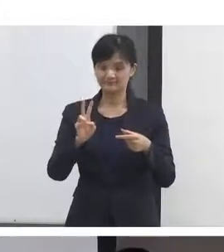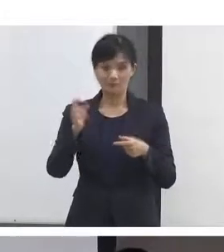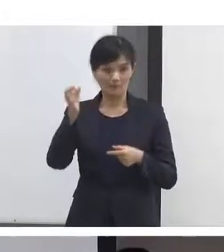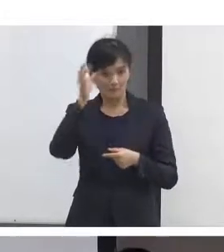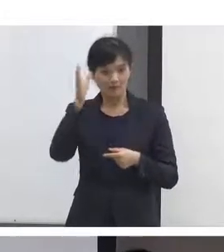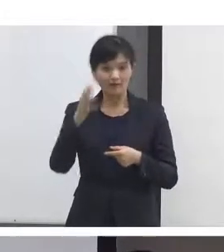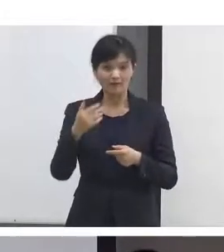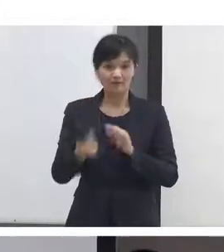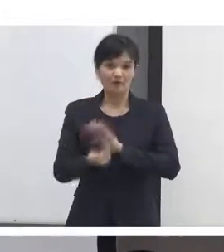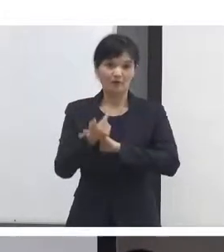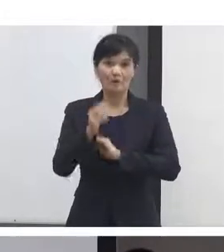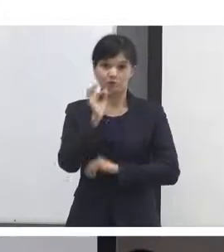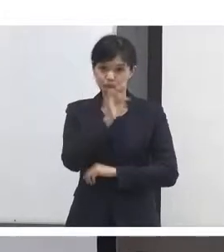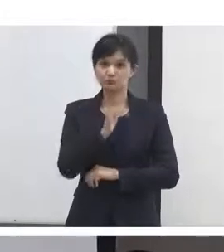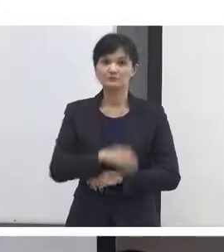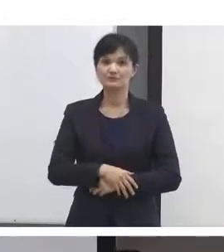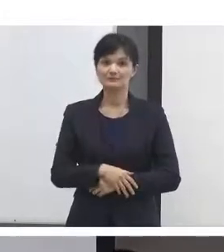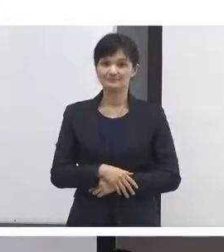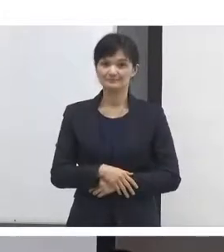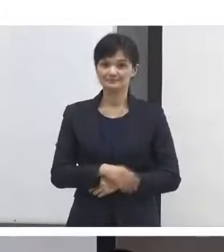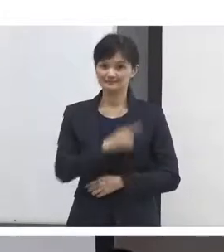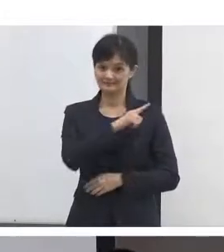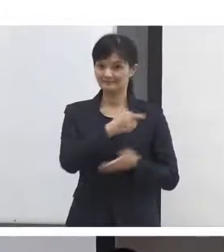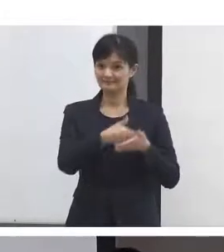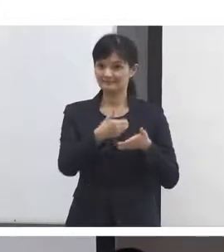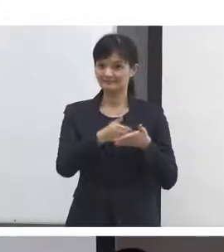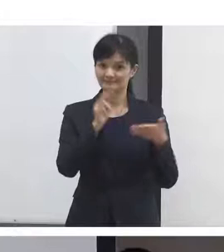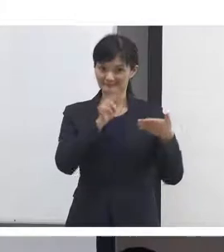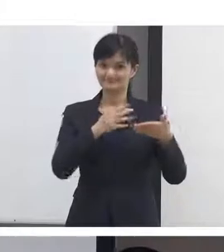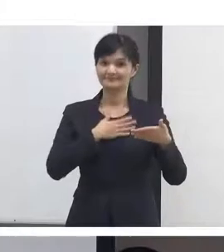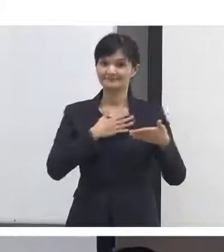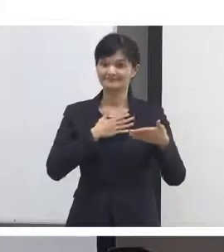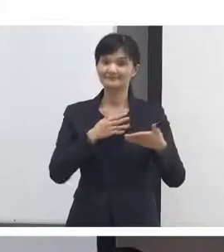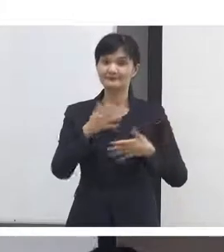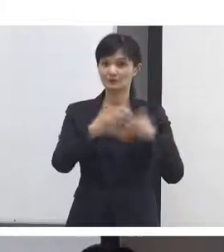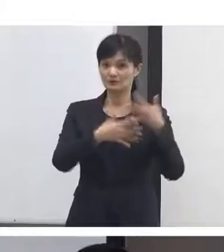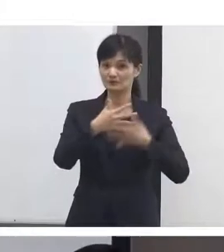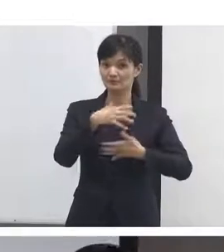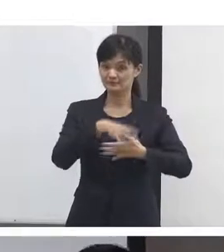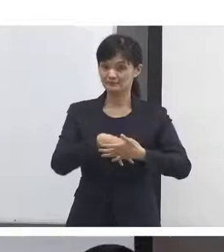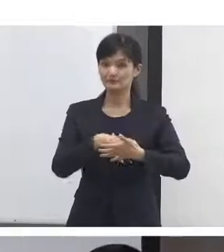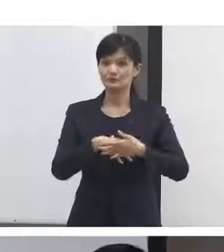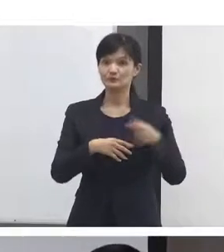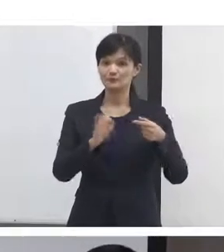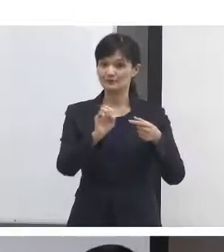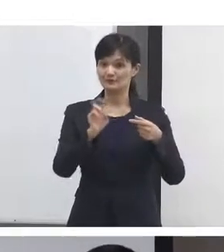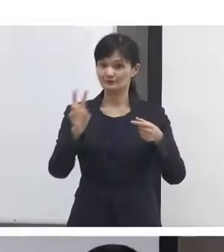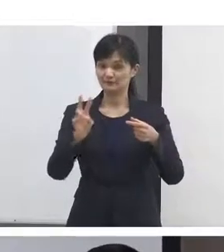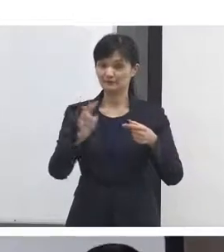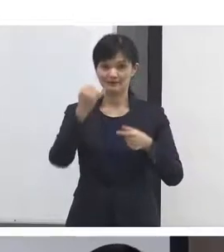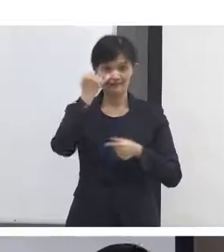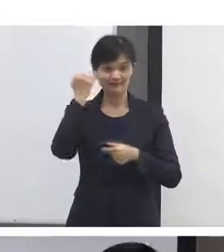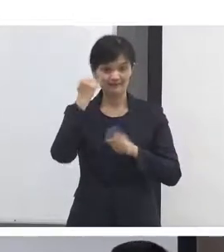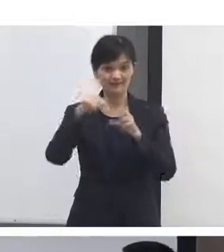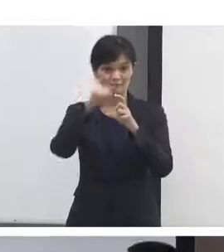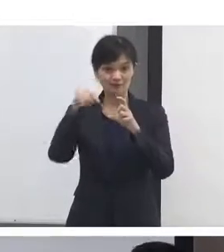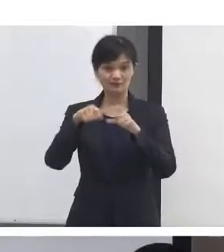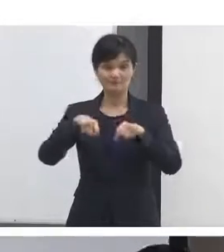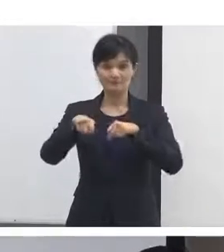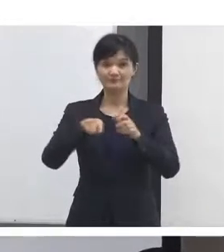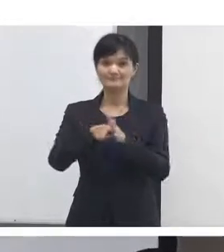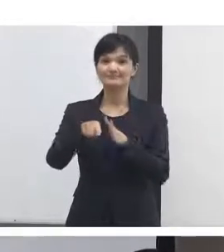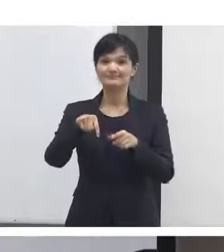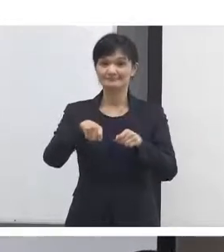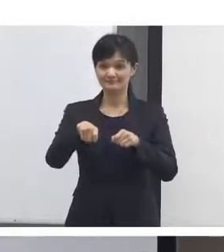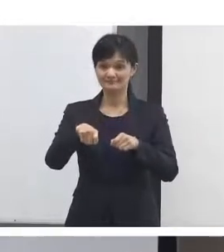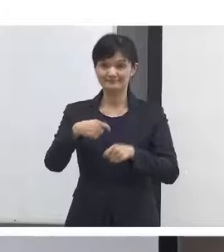解。这个是以杰做的一张图。好，里面就是有 G0V 在中间，紫色的圈圈是专案，就我